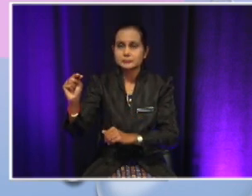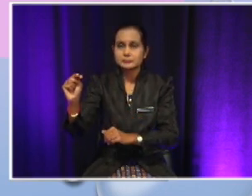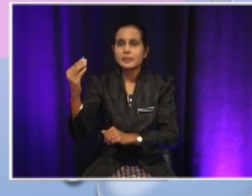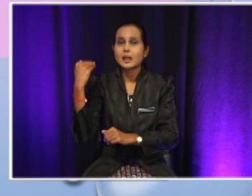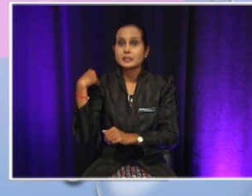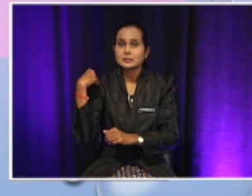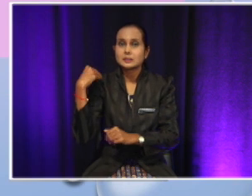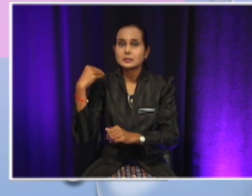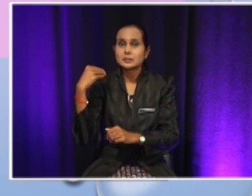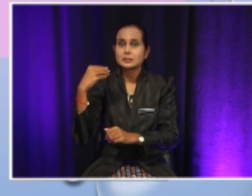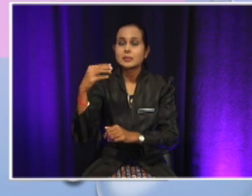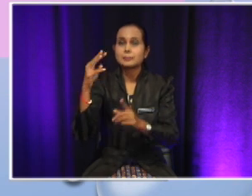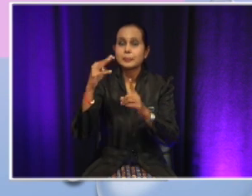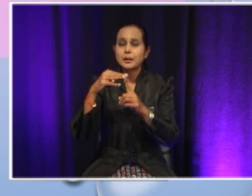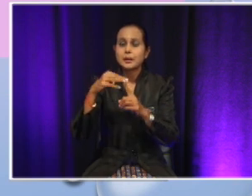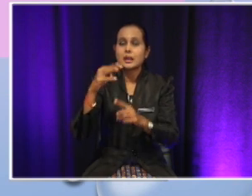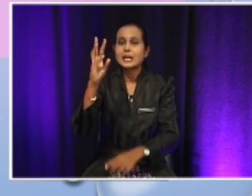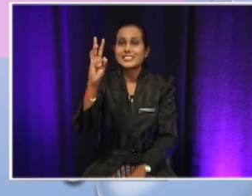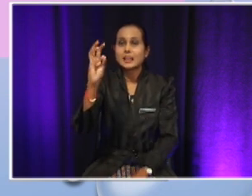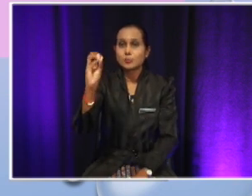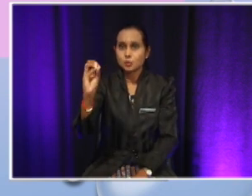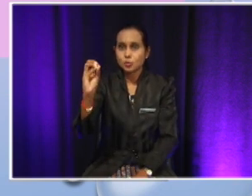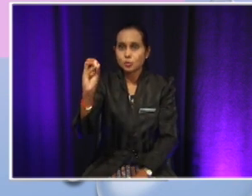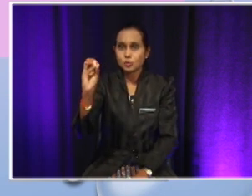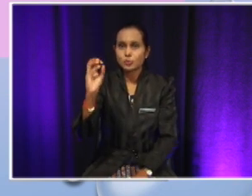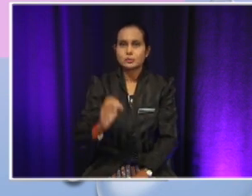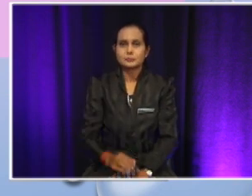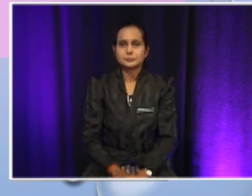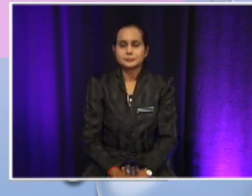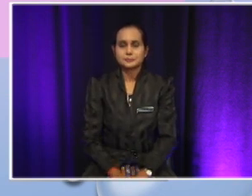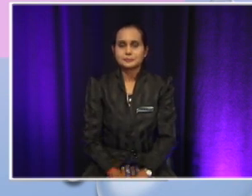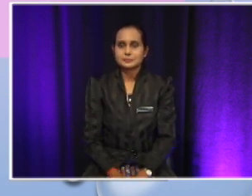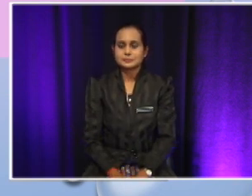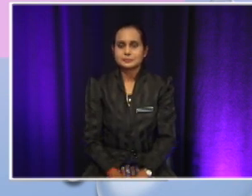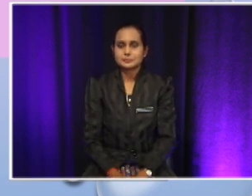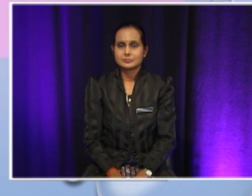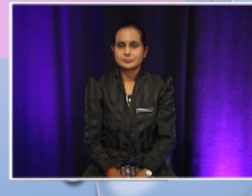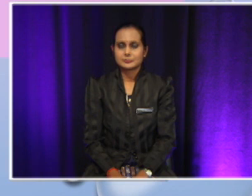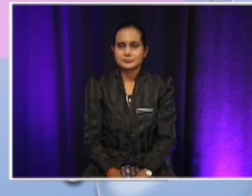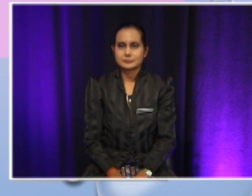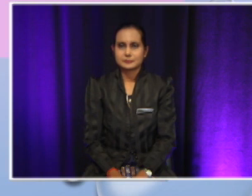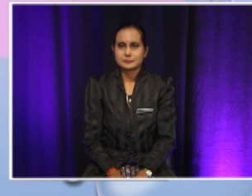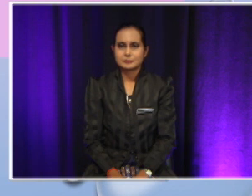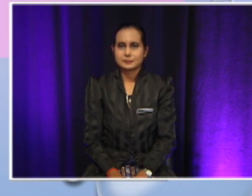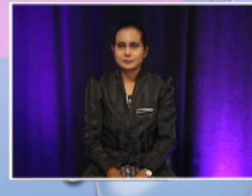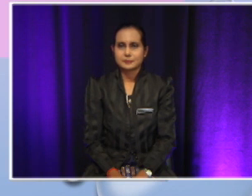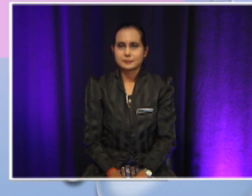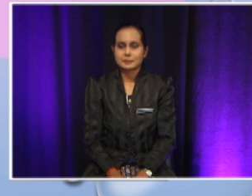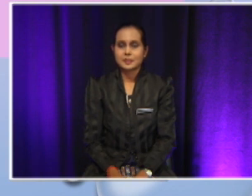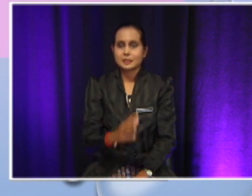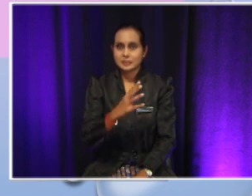markahnya adalah 60 markah. Okey, untuk bahagian A yang 20 soalan tadi ni ada 60 markah.